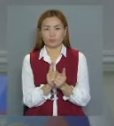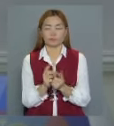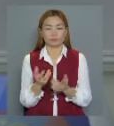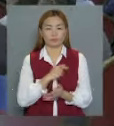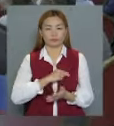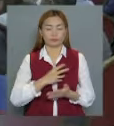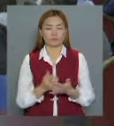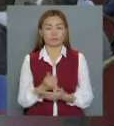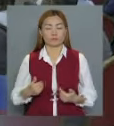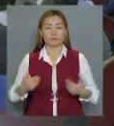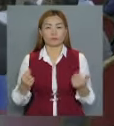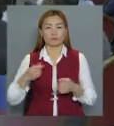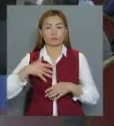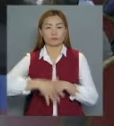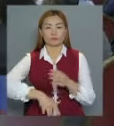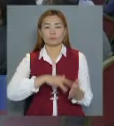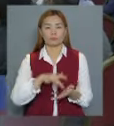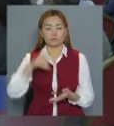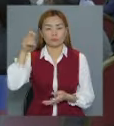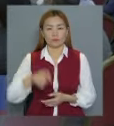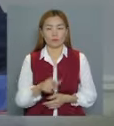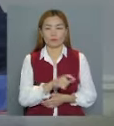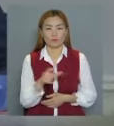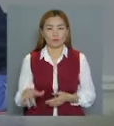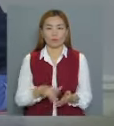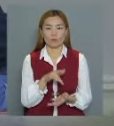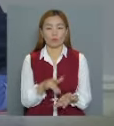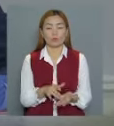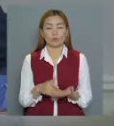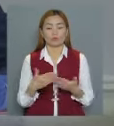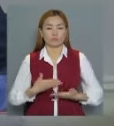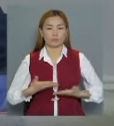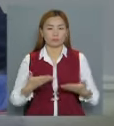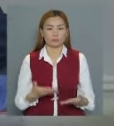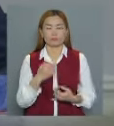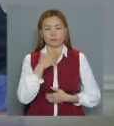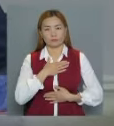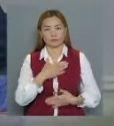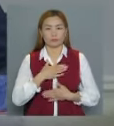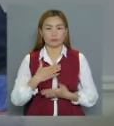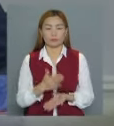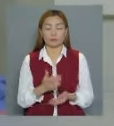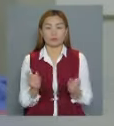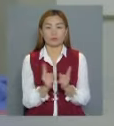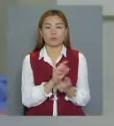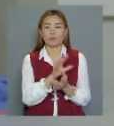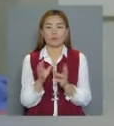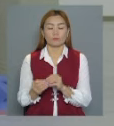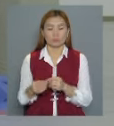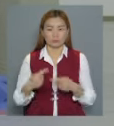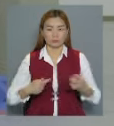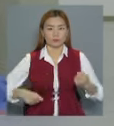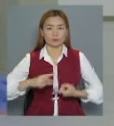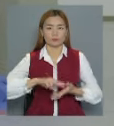жұмыс тіледі. Ал Астрахан облысынан келген өкілдер атыраулықтардың қонақжайлылығы үшін алғыс айтып, осы кездесудің нәтижесінде түрлі